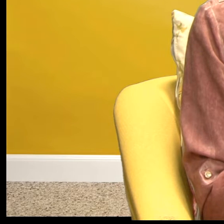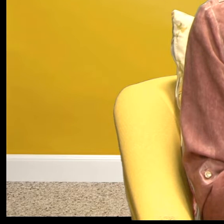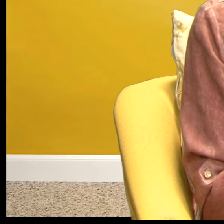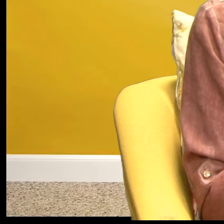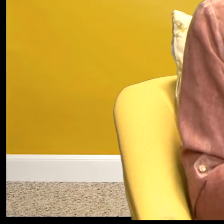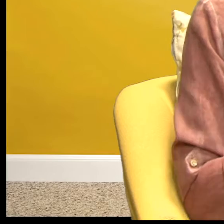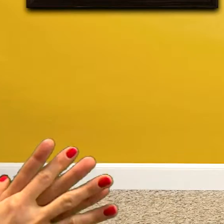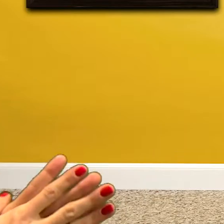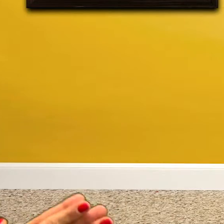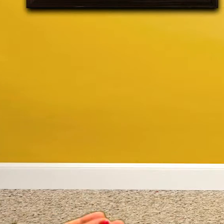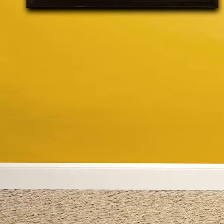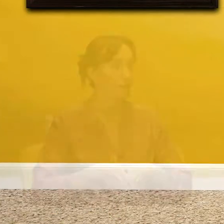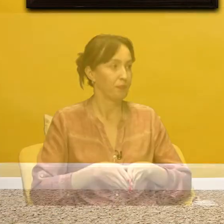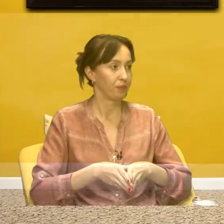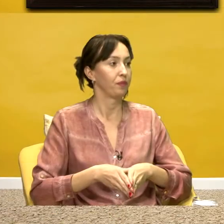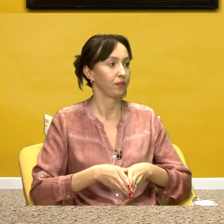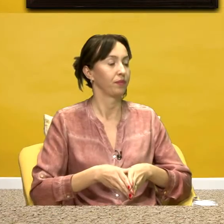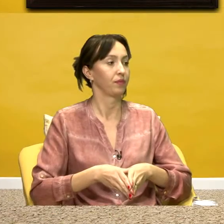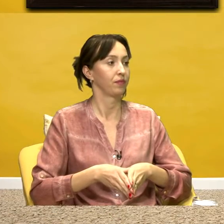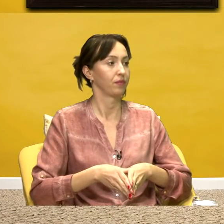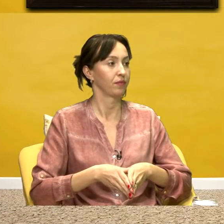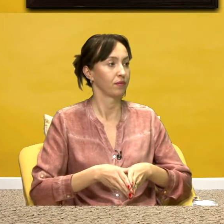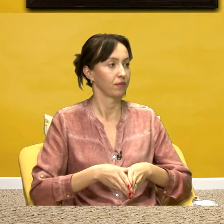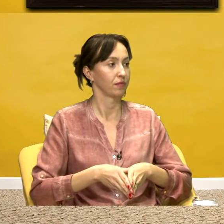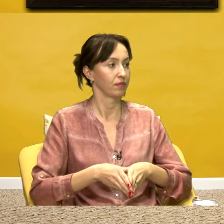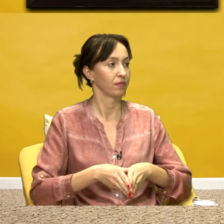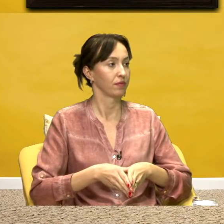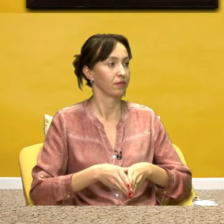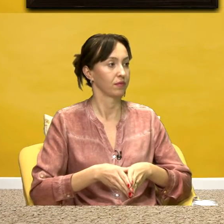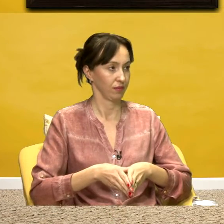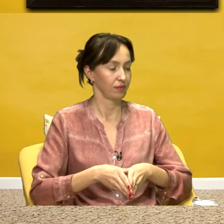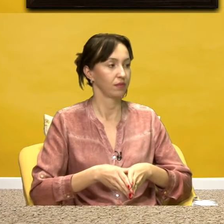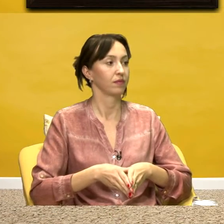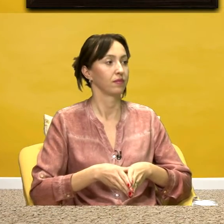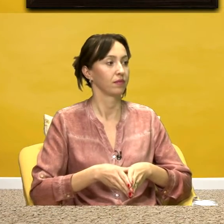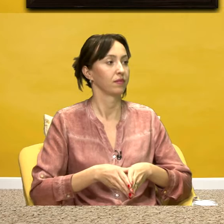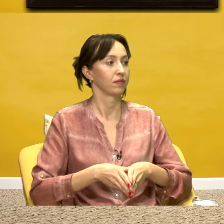aceleași activități, se marchează aceeași activitate în specificul lor.